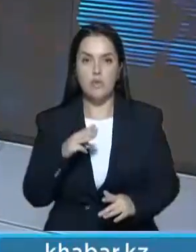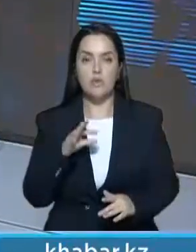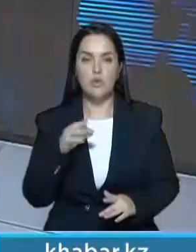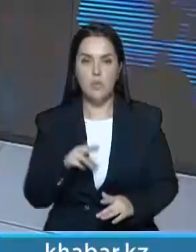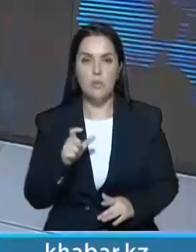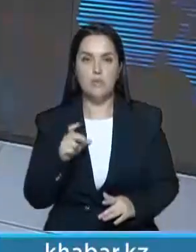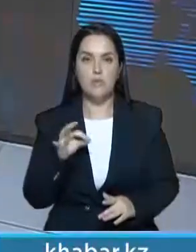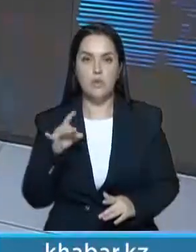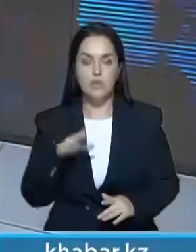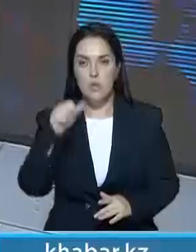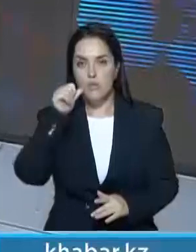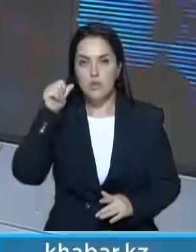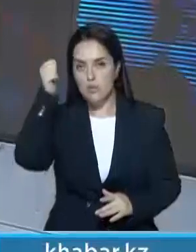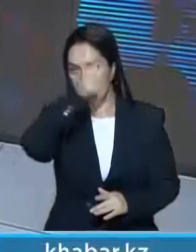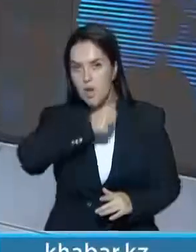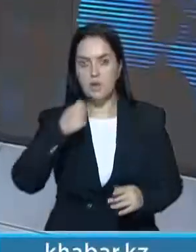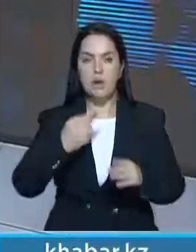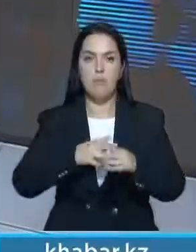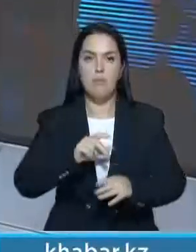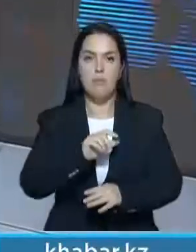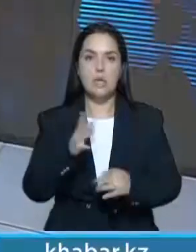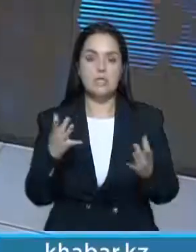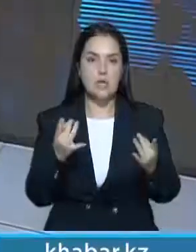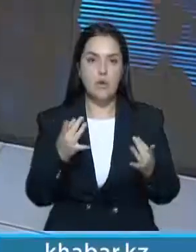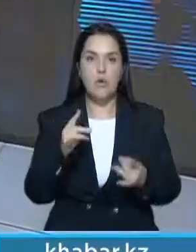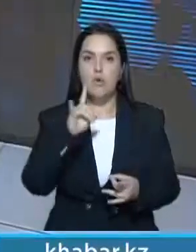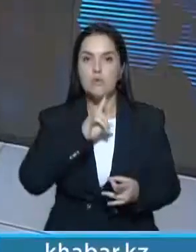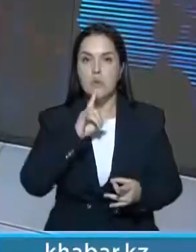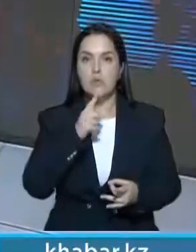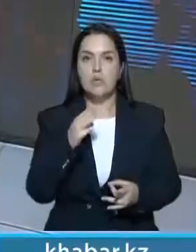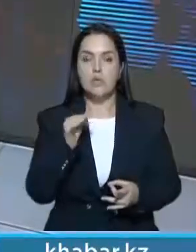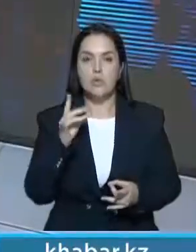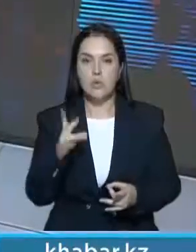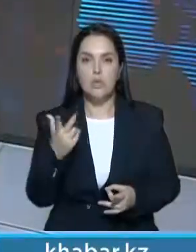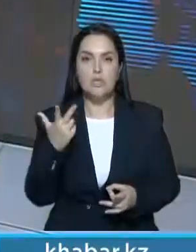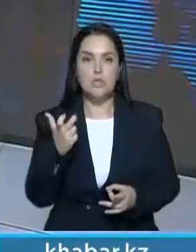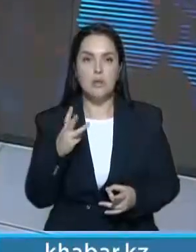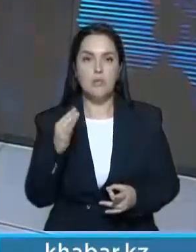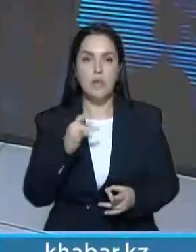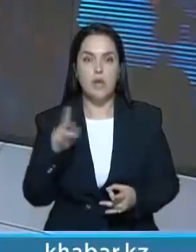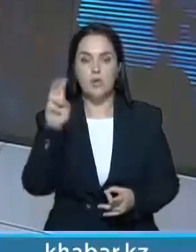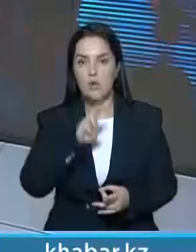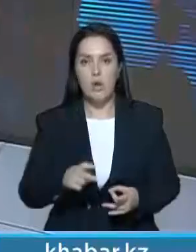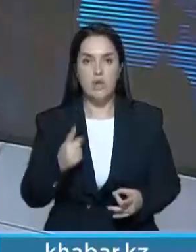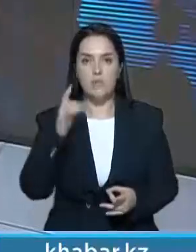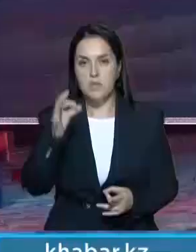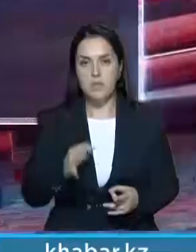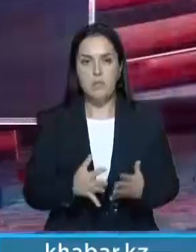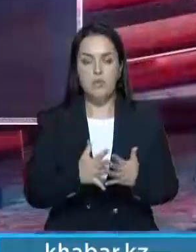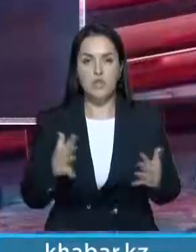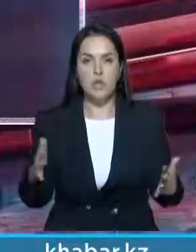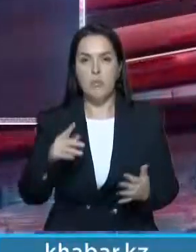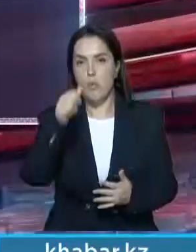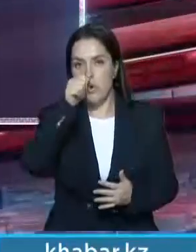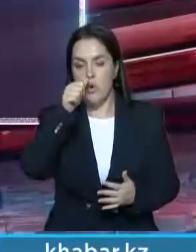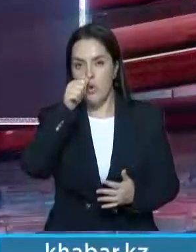exports в прошлом году общий объём мирового экспорта сырой нефти составил триллион и 300 млрд долларов это на 1%